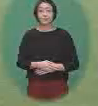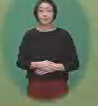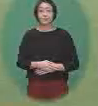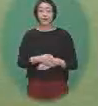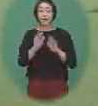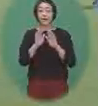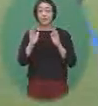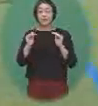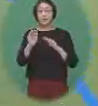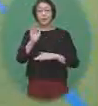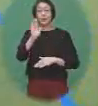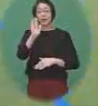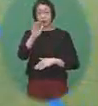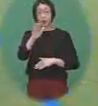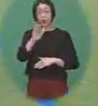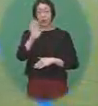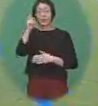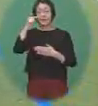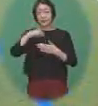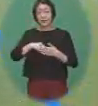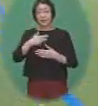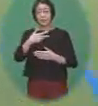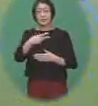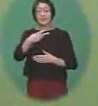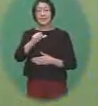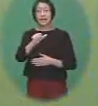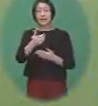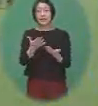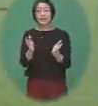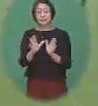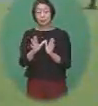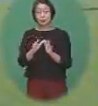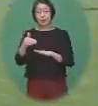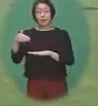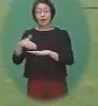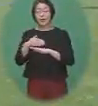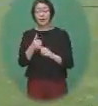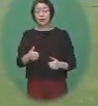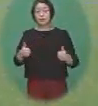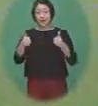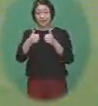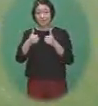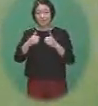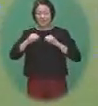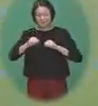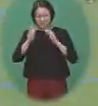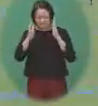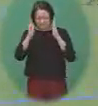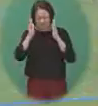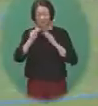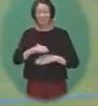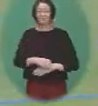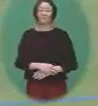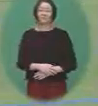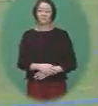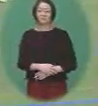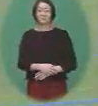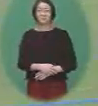会場式に続いて、県内のシニアチームが練習試合を行い、心地よい汗を流していました。